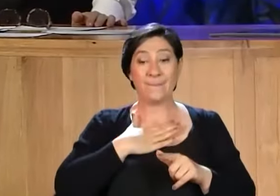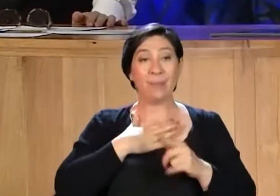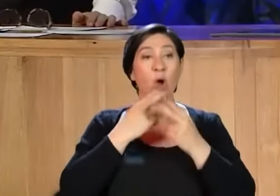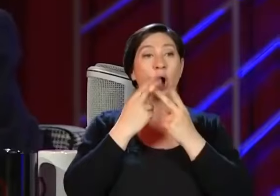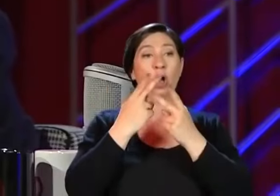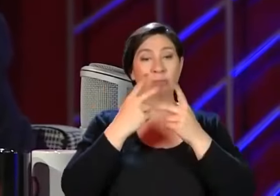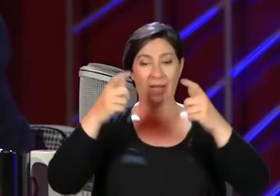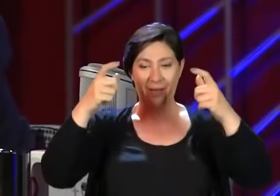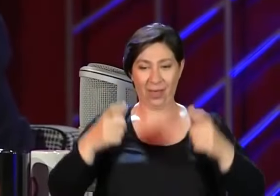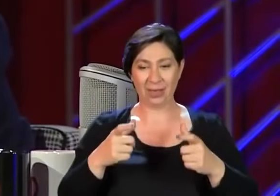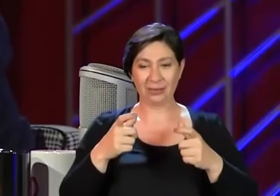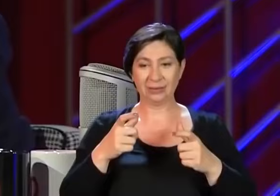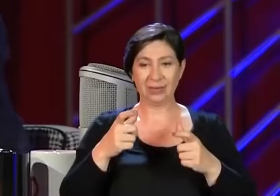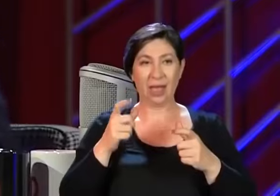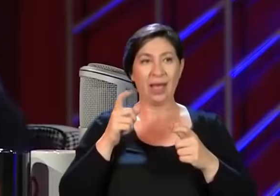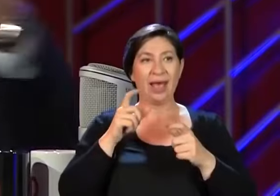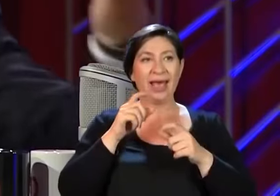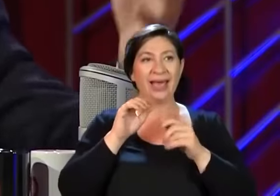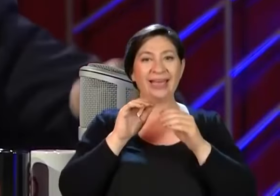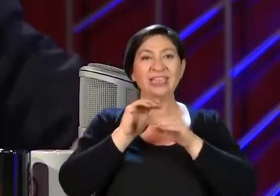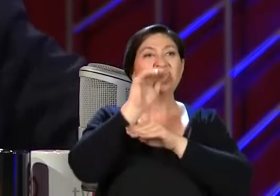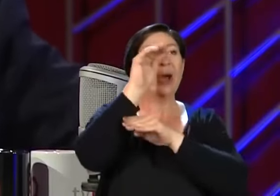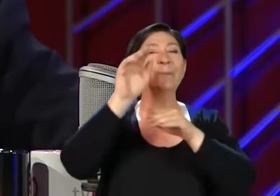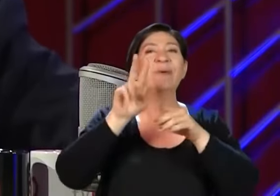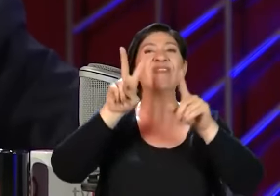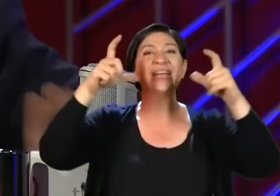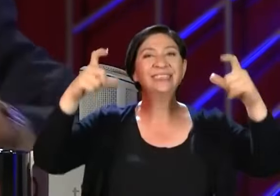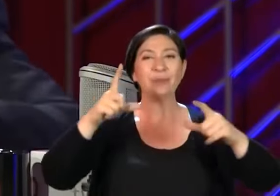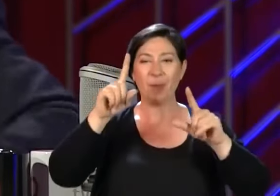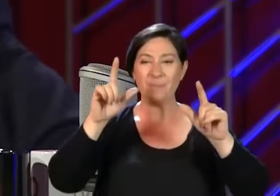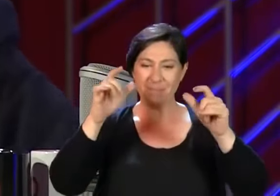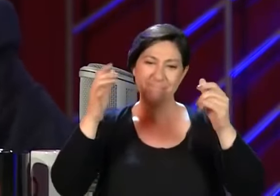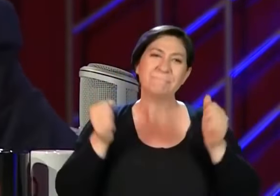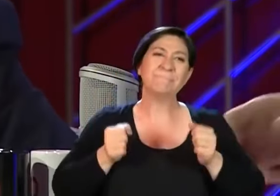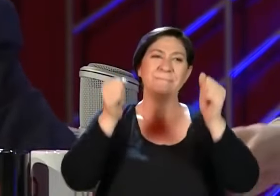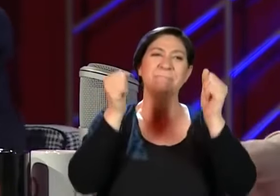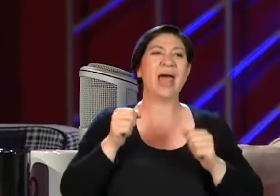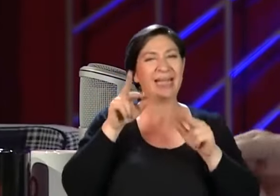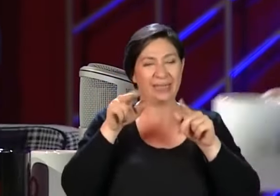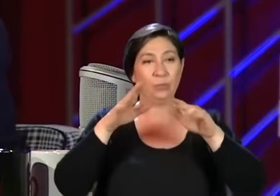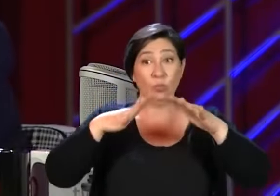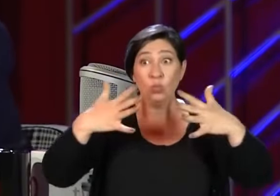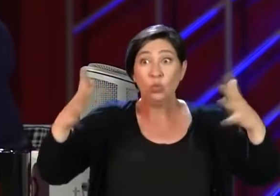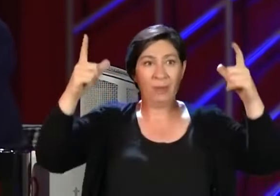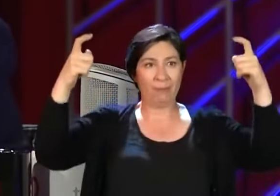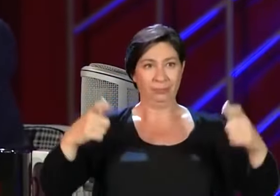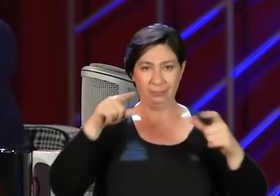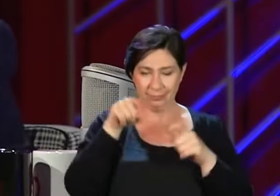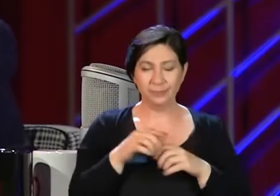konuşma alanımıza, ki Yaşam Vadisi diye bir parkı tariflemiştik gelecek insanlarımıza. Büyük bir parkımız